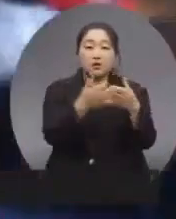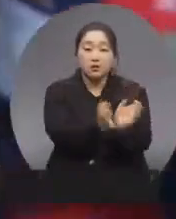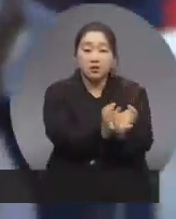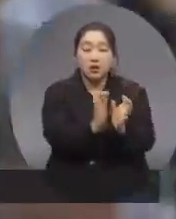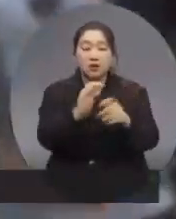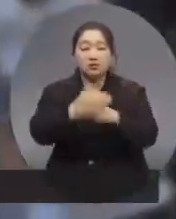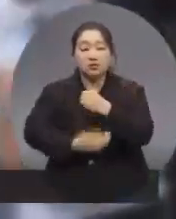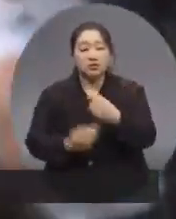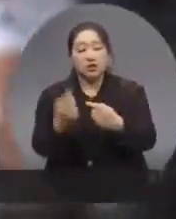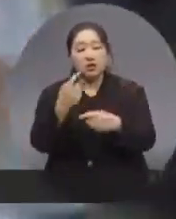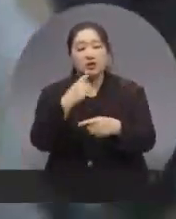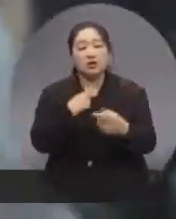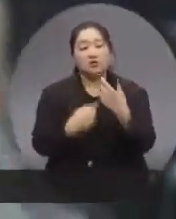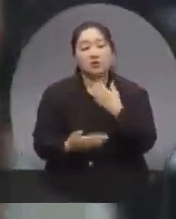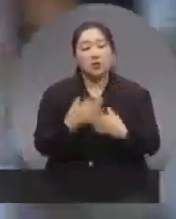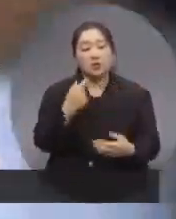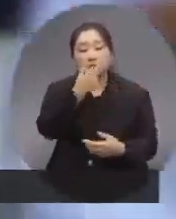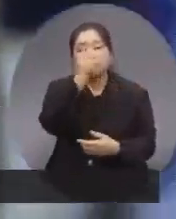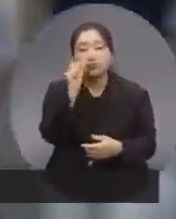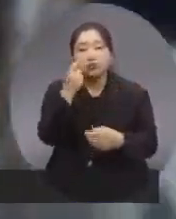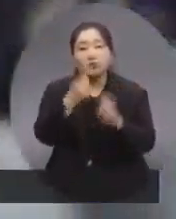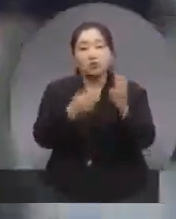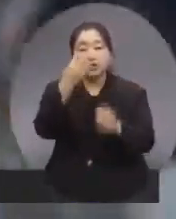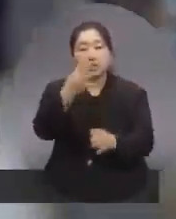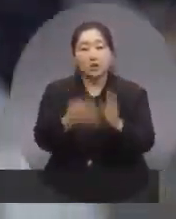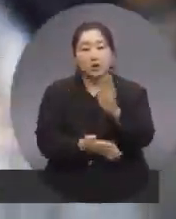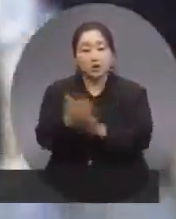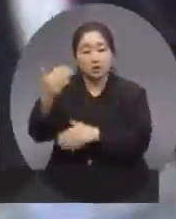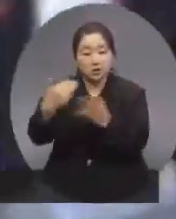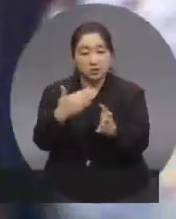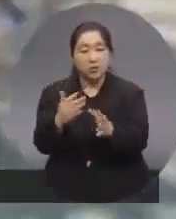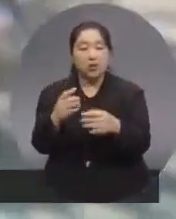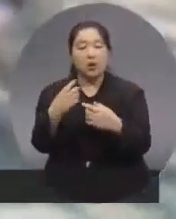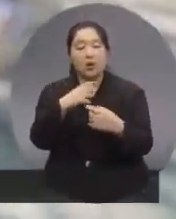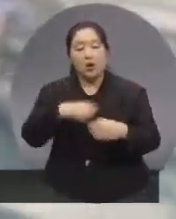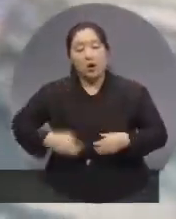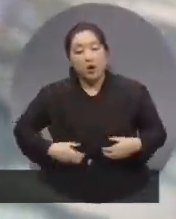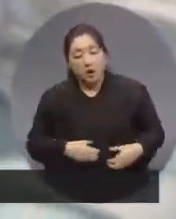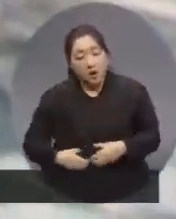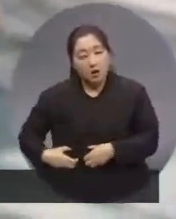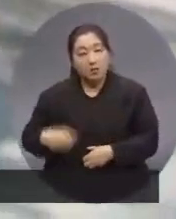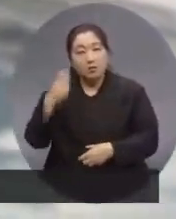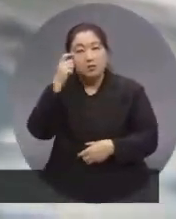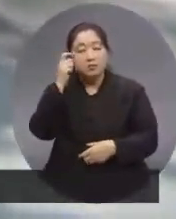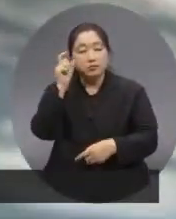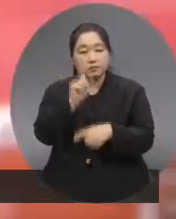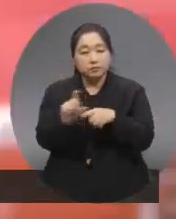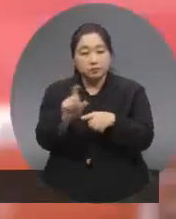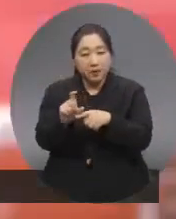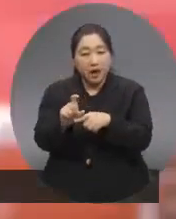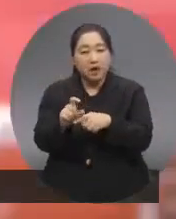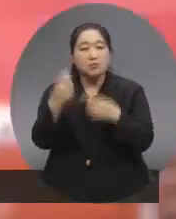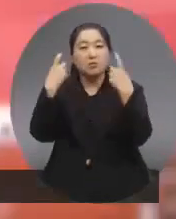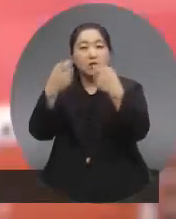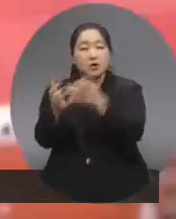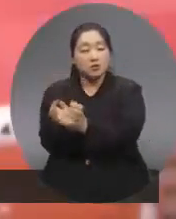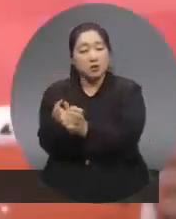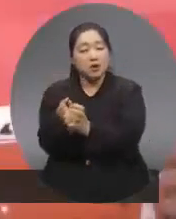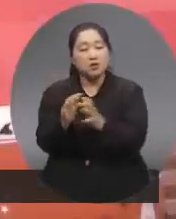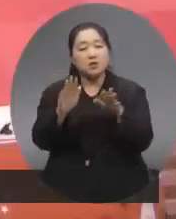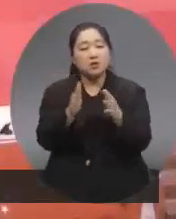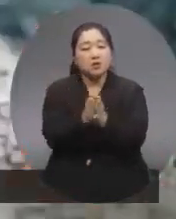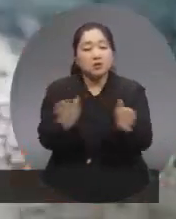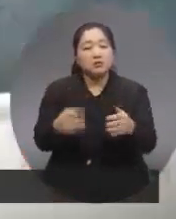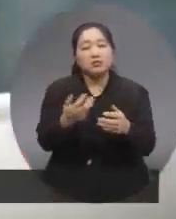국제 행사 경험이 부족한 4개 시도 거기에 오락가락 갈피를 못 잡는 문체부가 만나 시작부터 대회 준비가 파행을 거듭하고